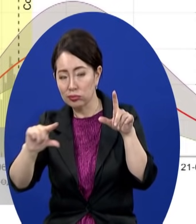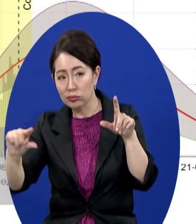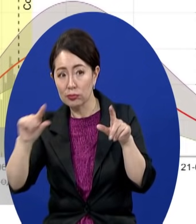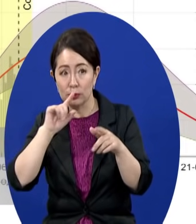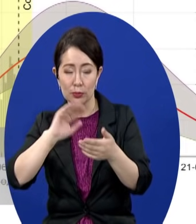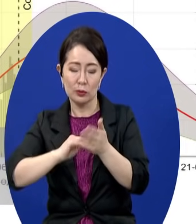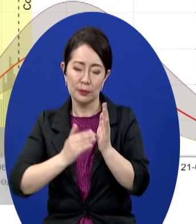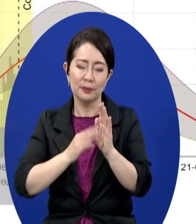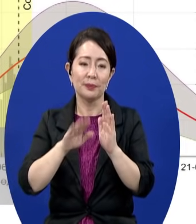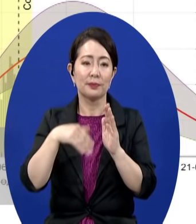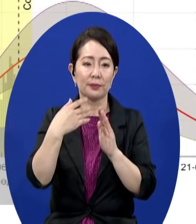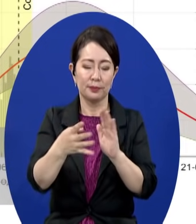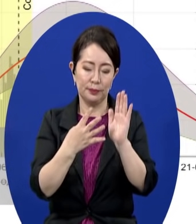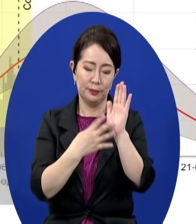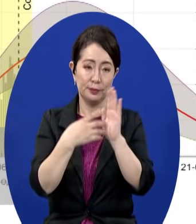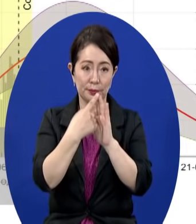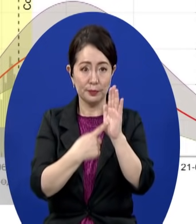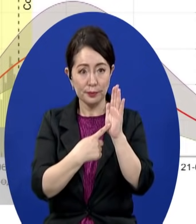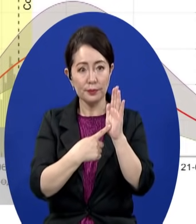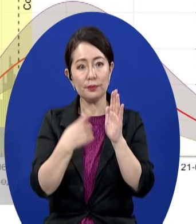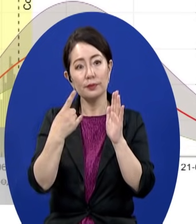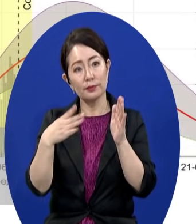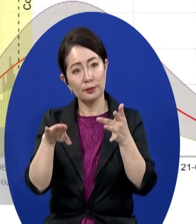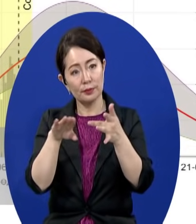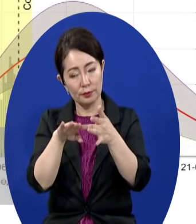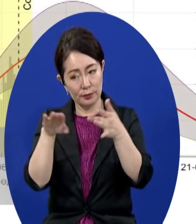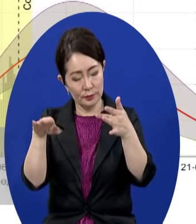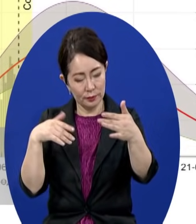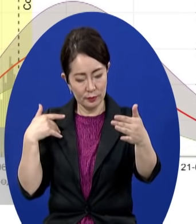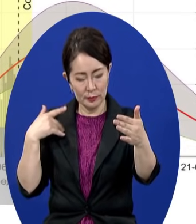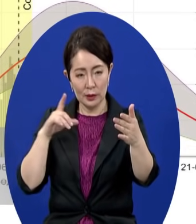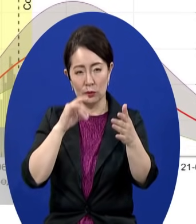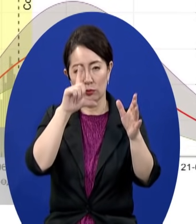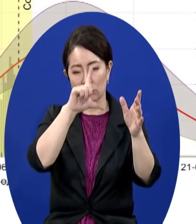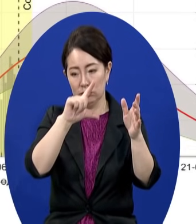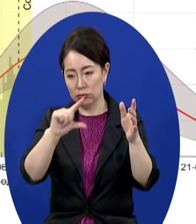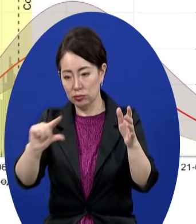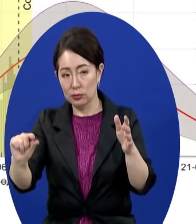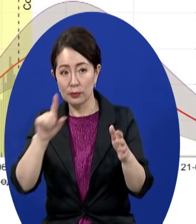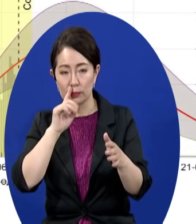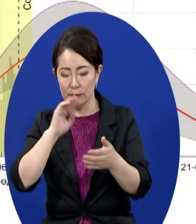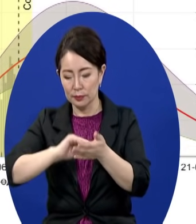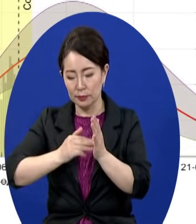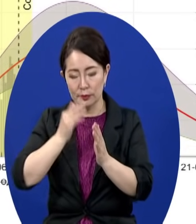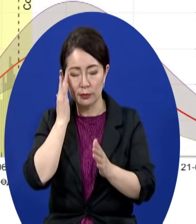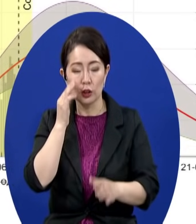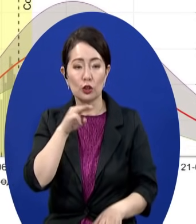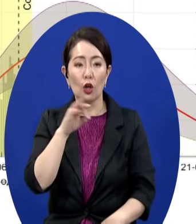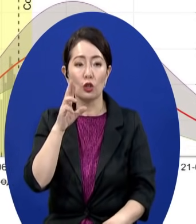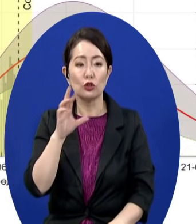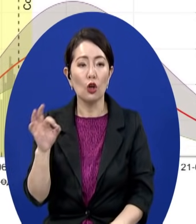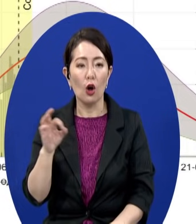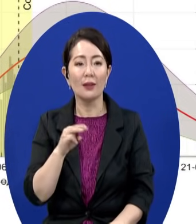За нэг ёсондоо 9-р сарын дунд үе хүртэл тархалт бол айжмаар буух юм урдчилсан таамаг л байгаа гэдгийг үзэж та